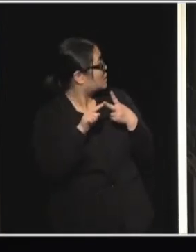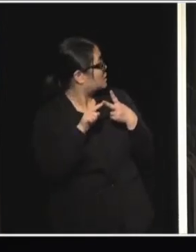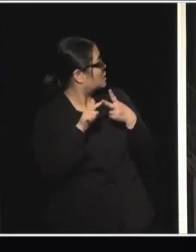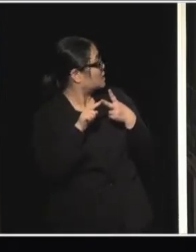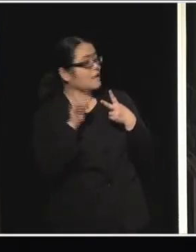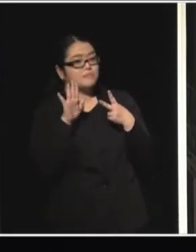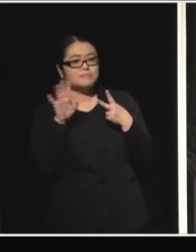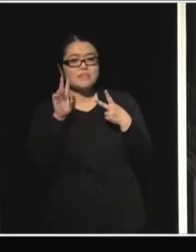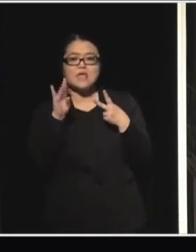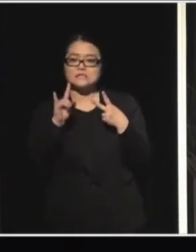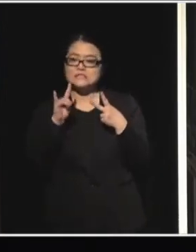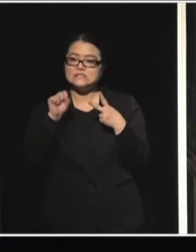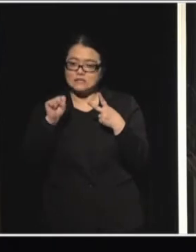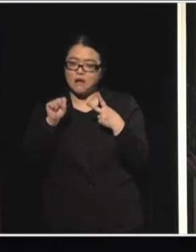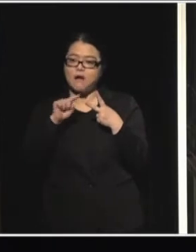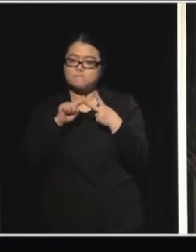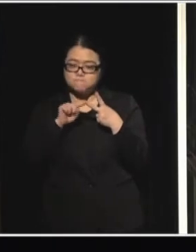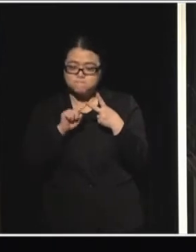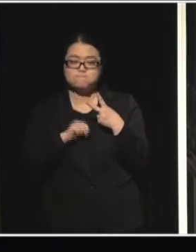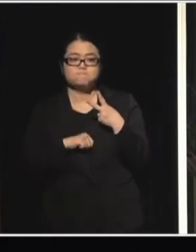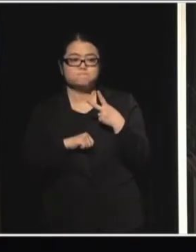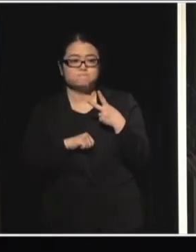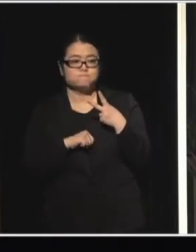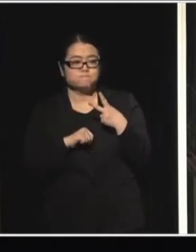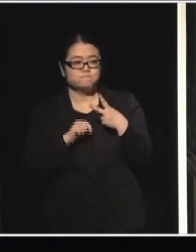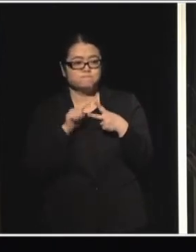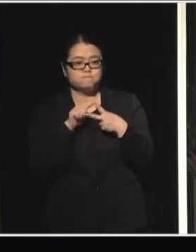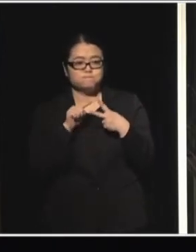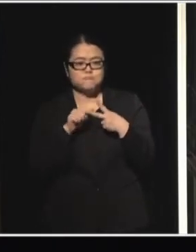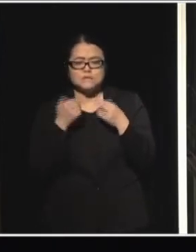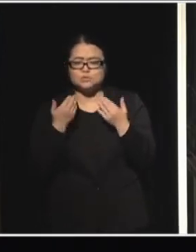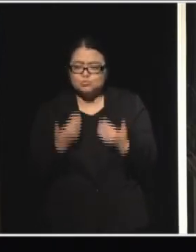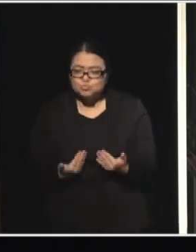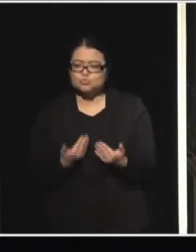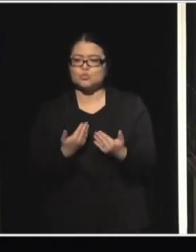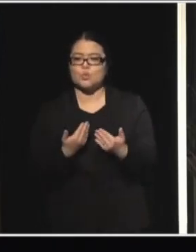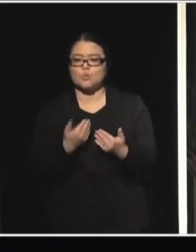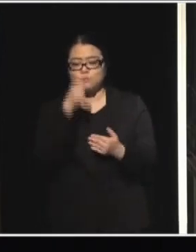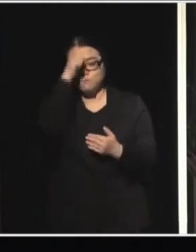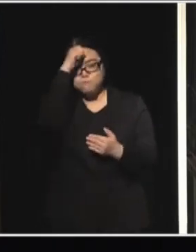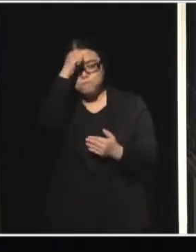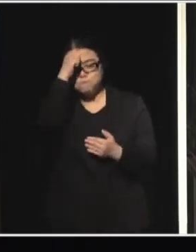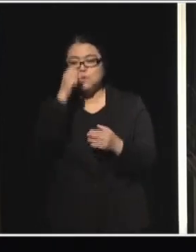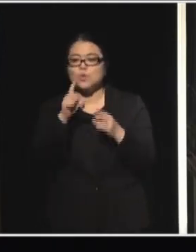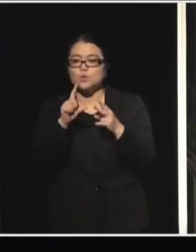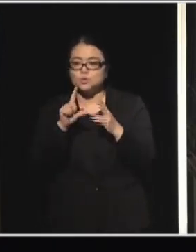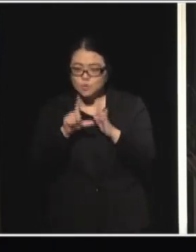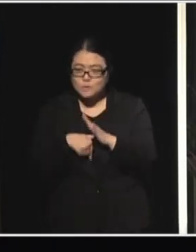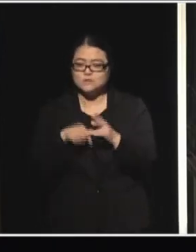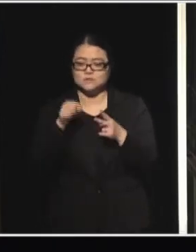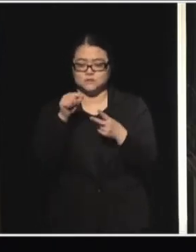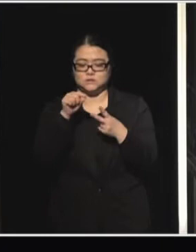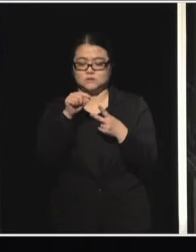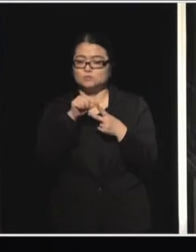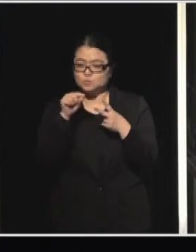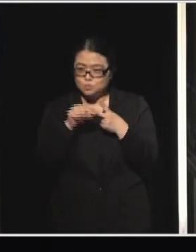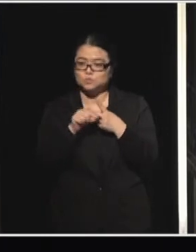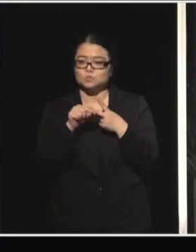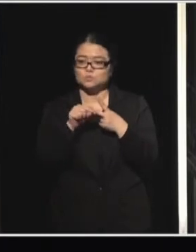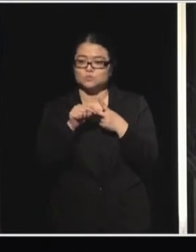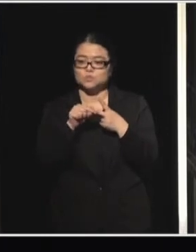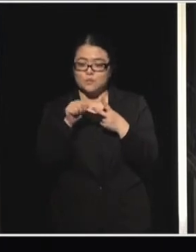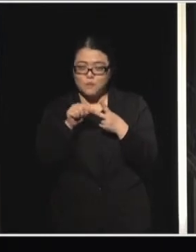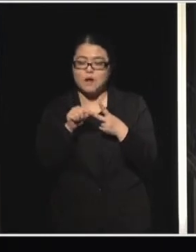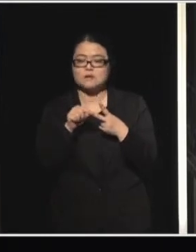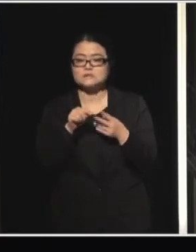共に住所になった場合重症例に対してで6デシベルデキサメサゾンの治療が実際に営業